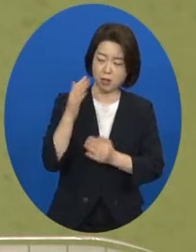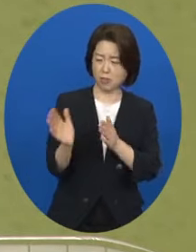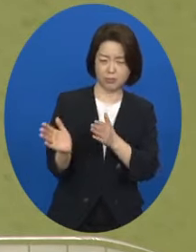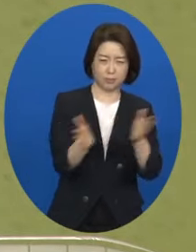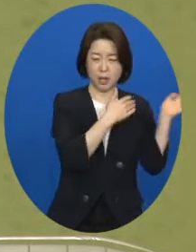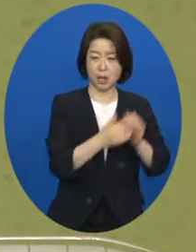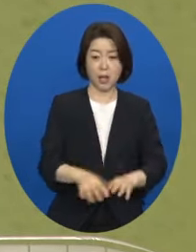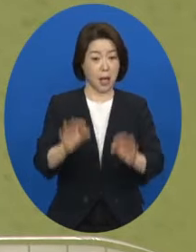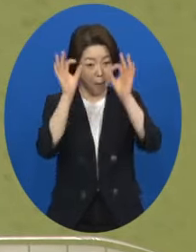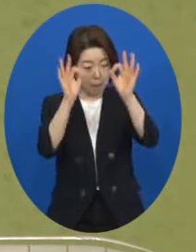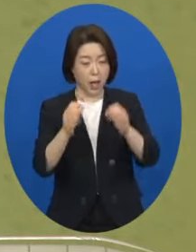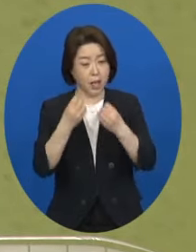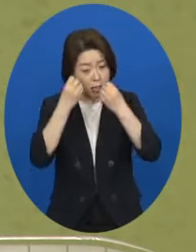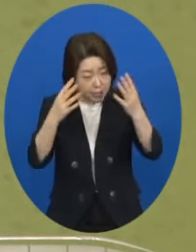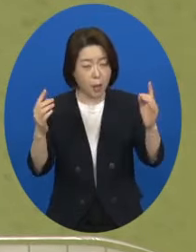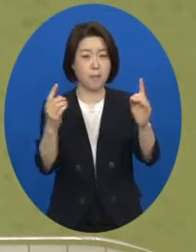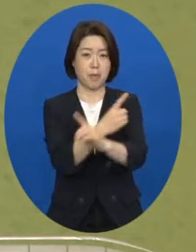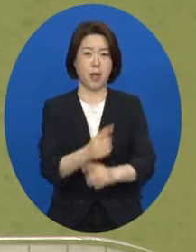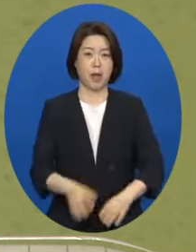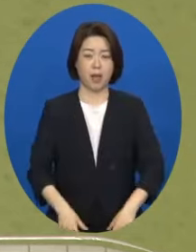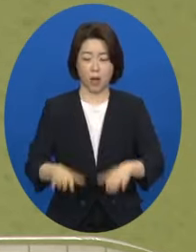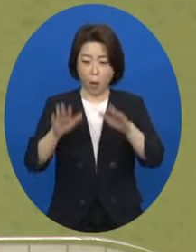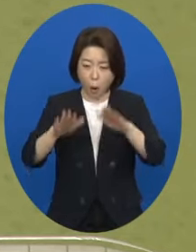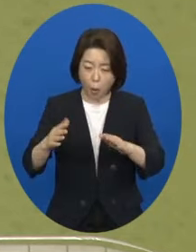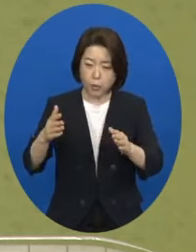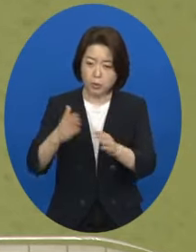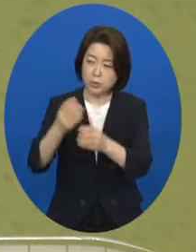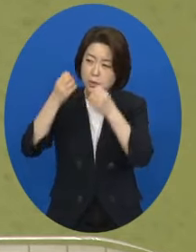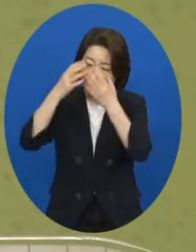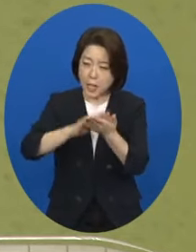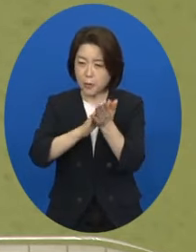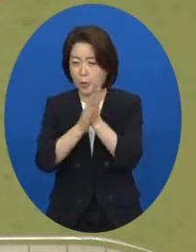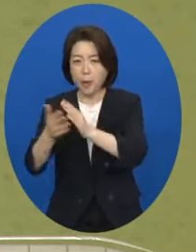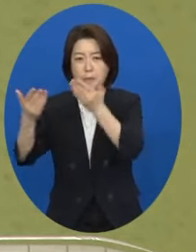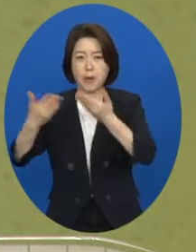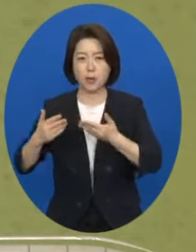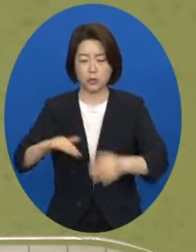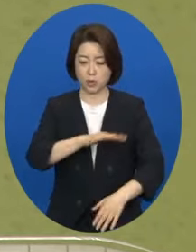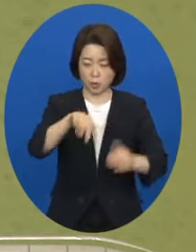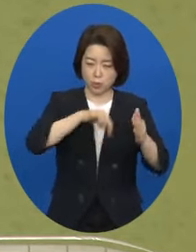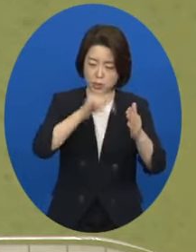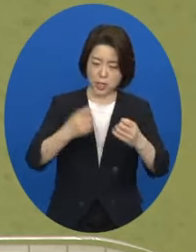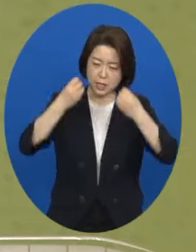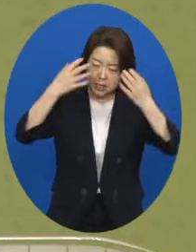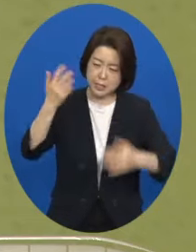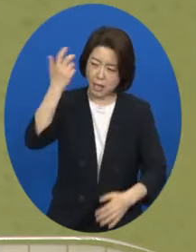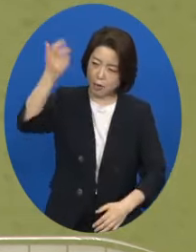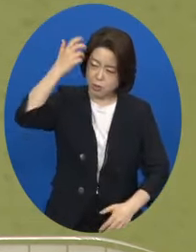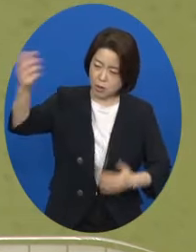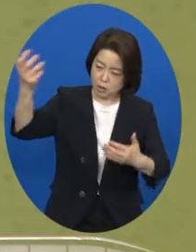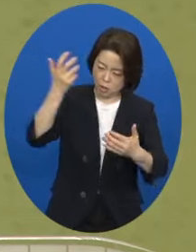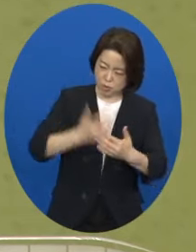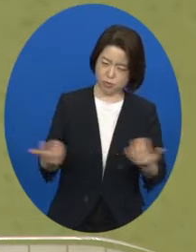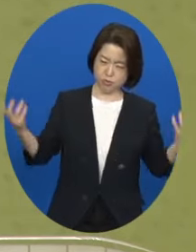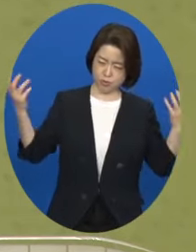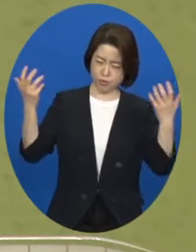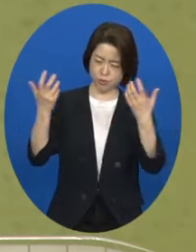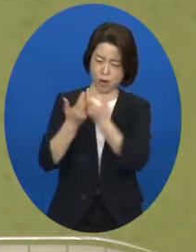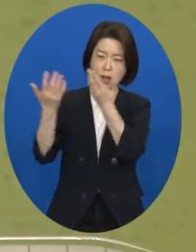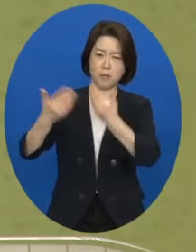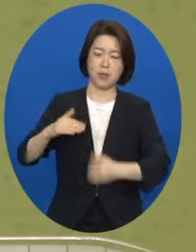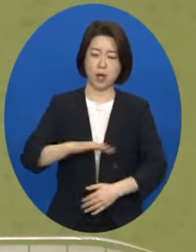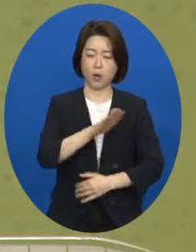되었도다. 오늘부터 우리와 함께 하시고 새롭게 하시고 또한 우리 가운데 새로운 영으로 성령으로 충만케 하시며 우리